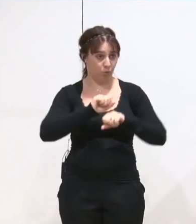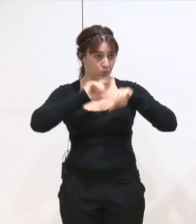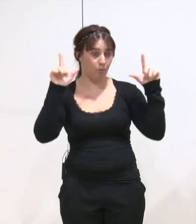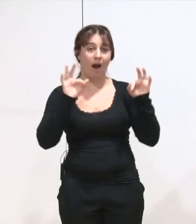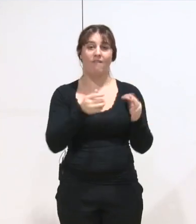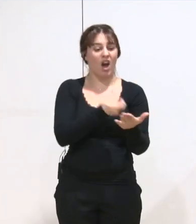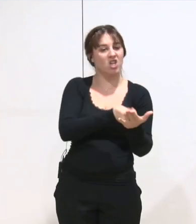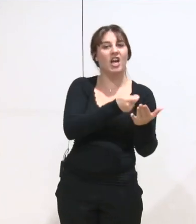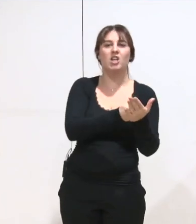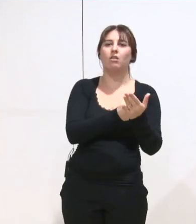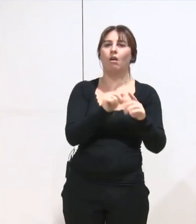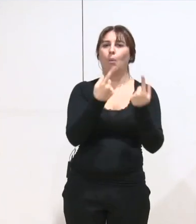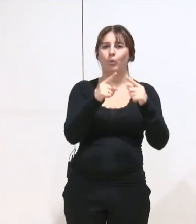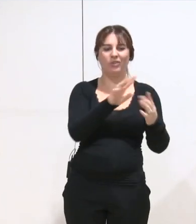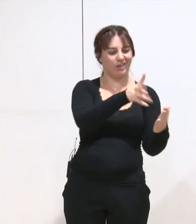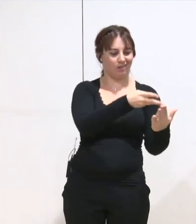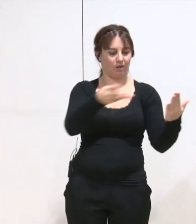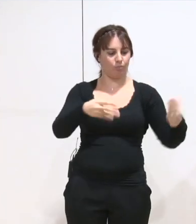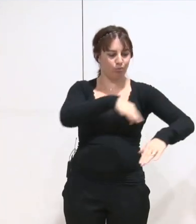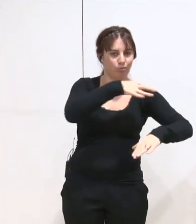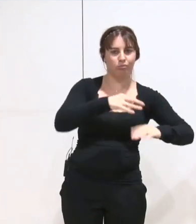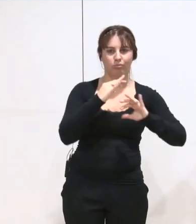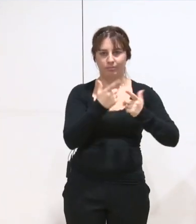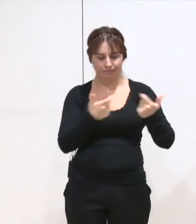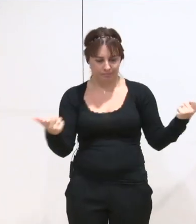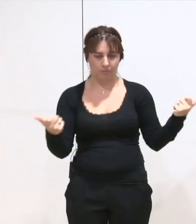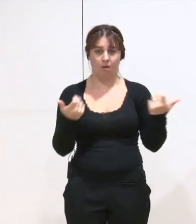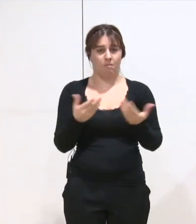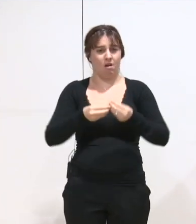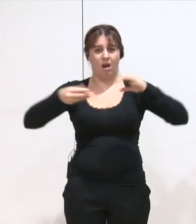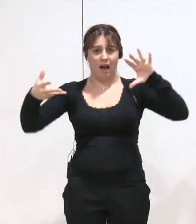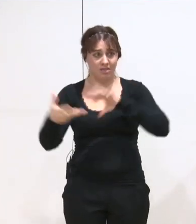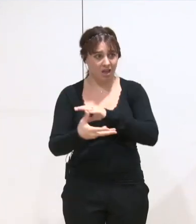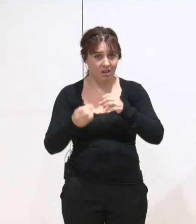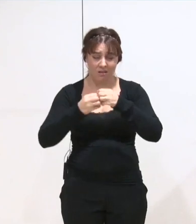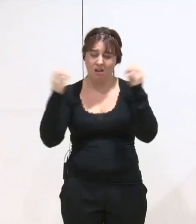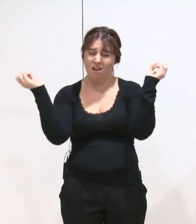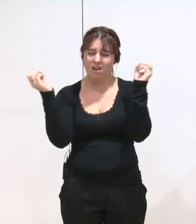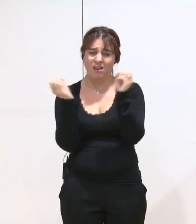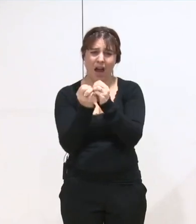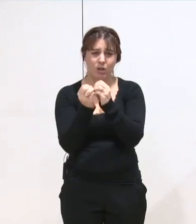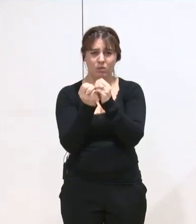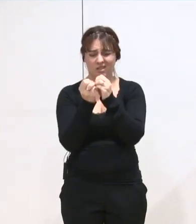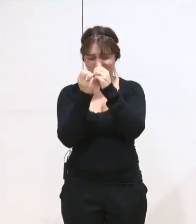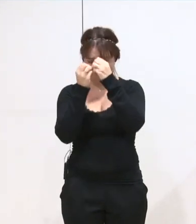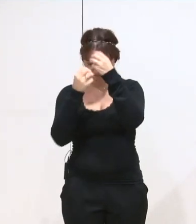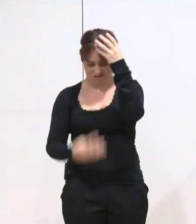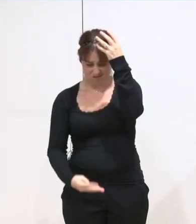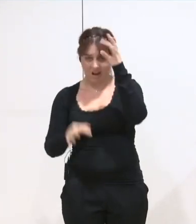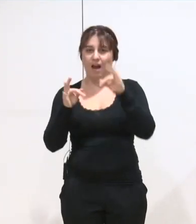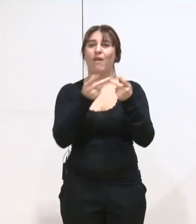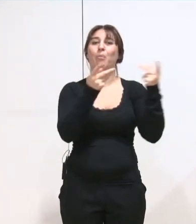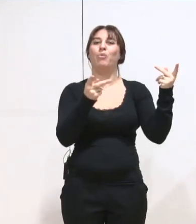partitions musicales le savent, aujourd'hui on trouve sur Internet absolument gratuitement toutes les partitions qui sont tombées dans le domaine